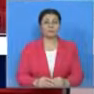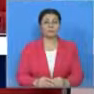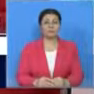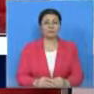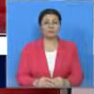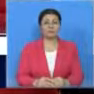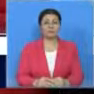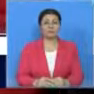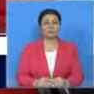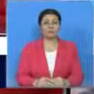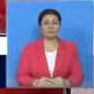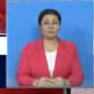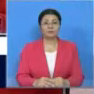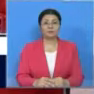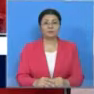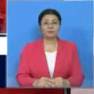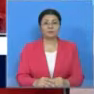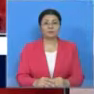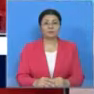жерден төленіп,